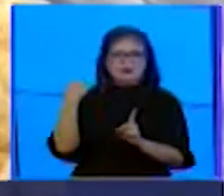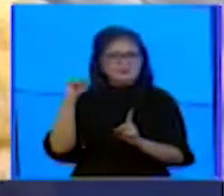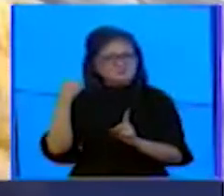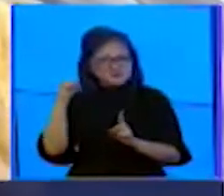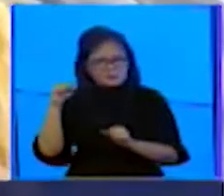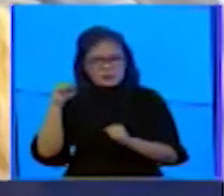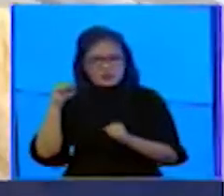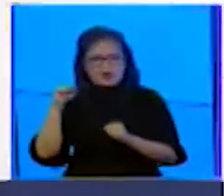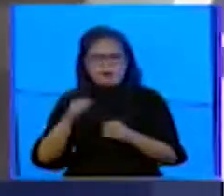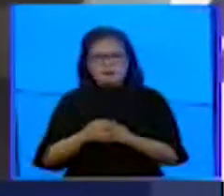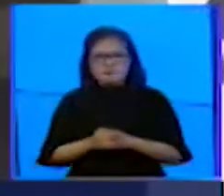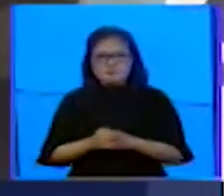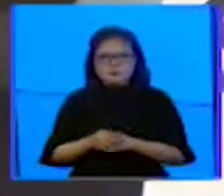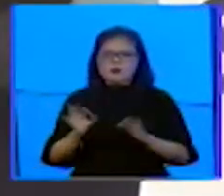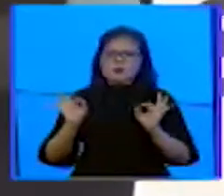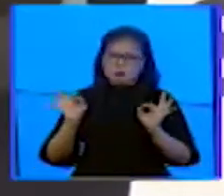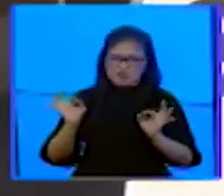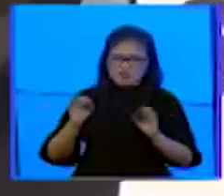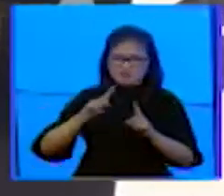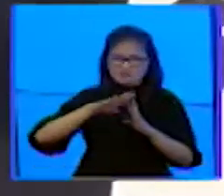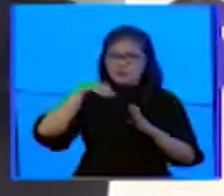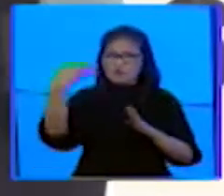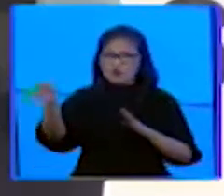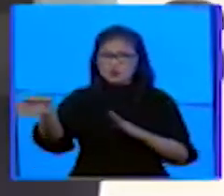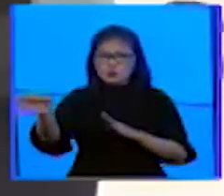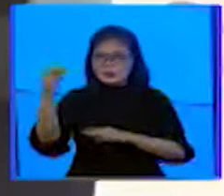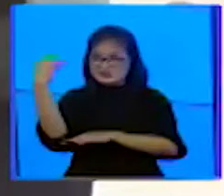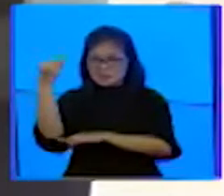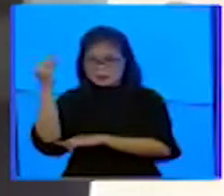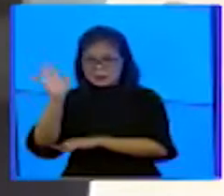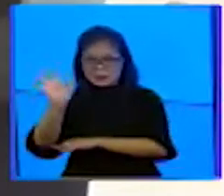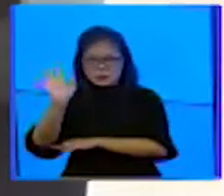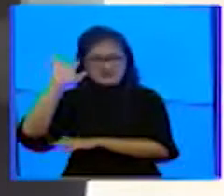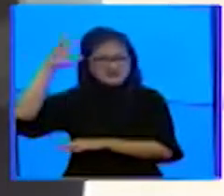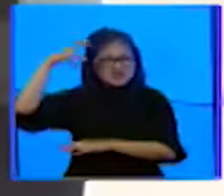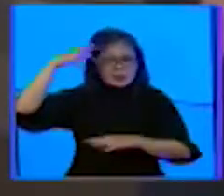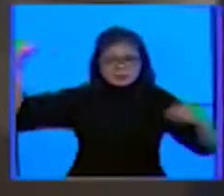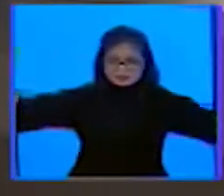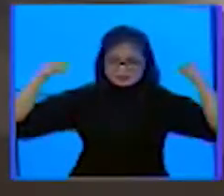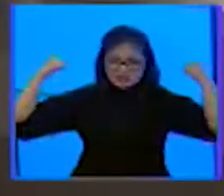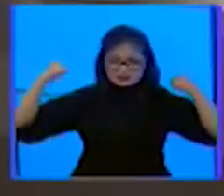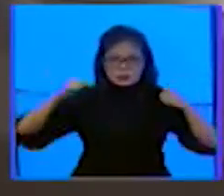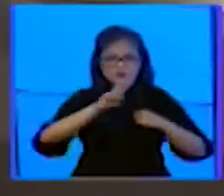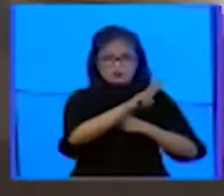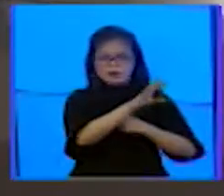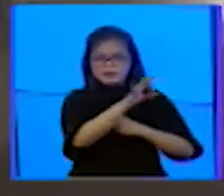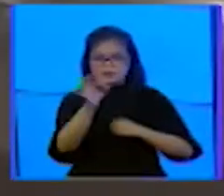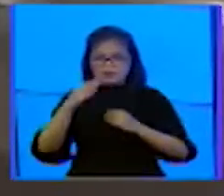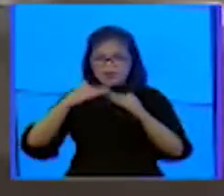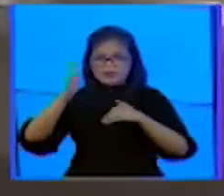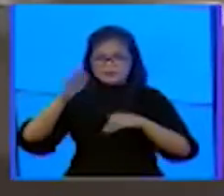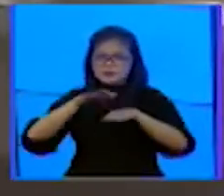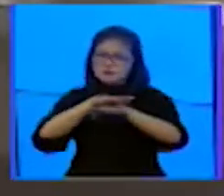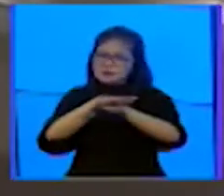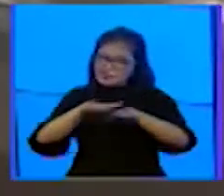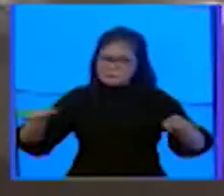tidak keluar kota dulu. Dinas Kesehatan Kota Surabaya menyiapkan sebanyak 2.155 tempat tidur di seluruh rumah